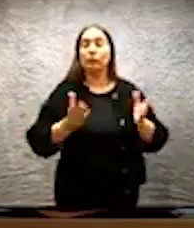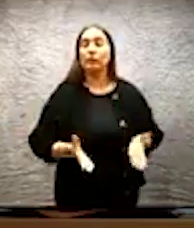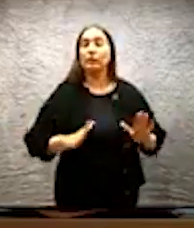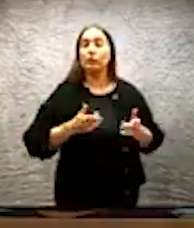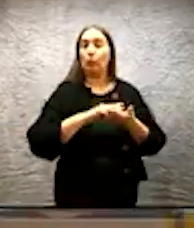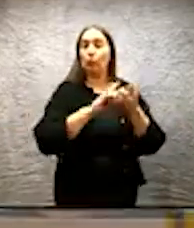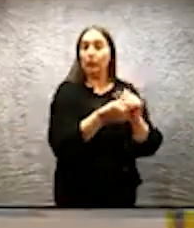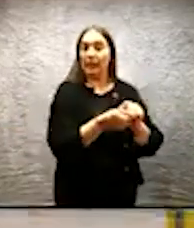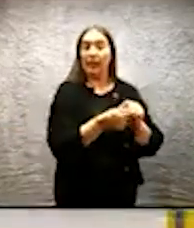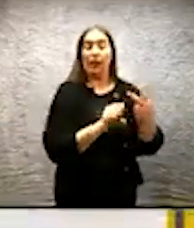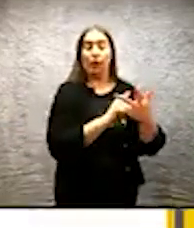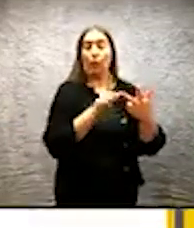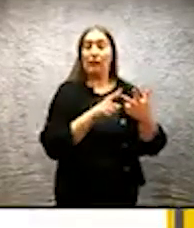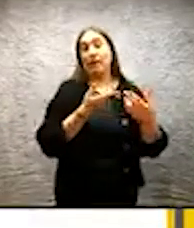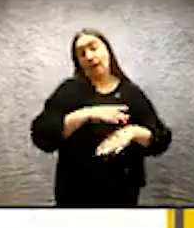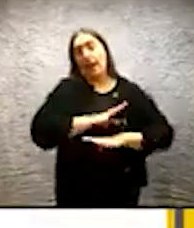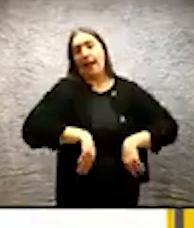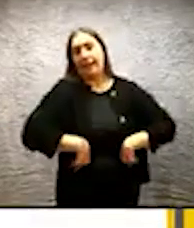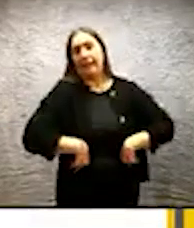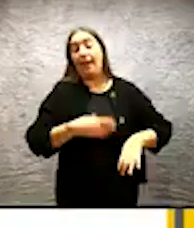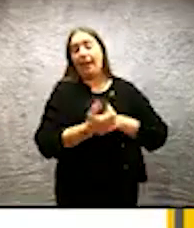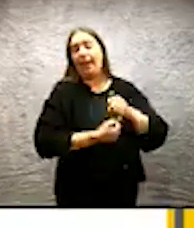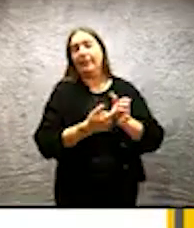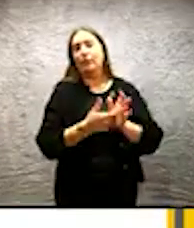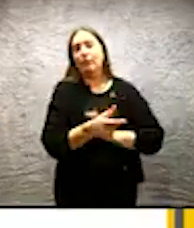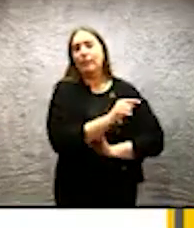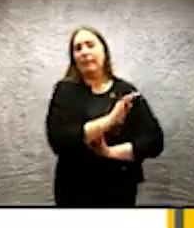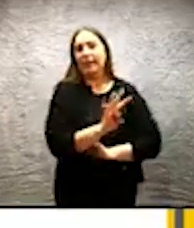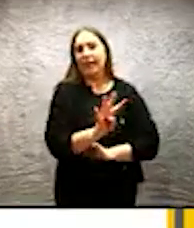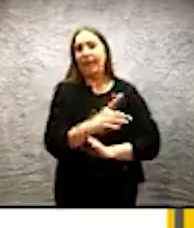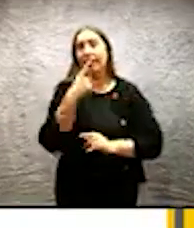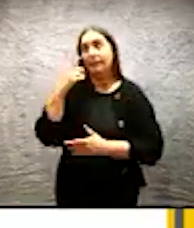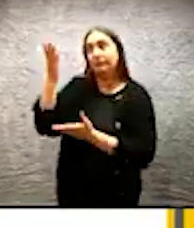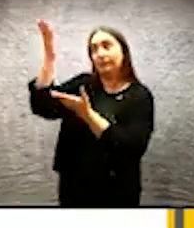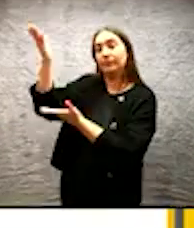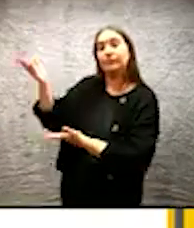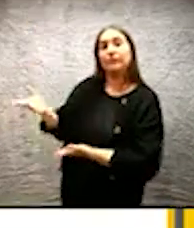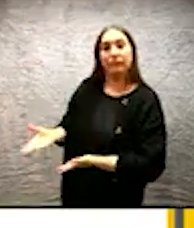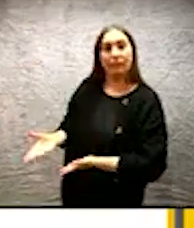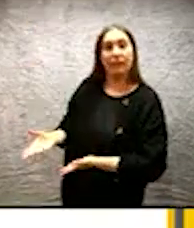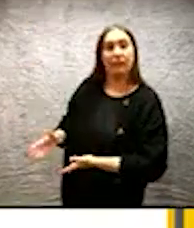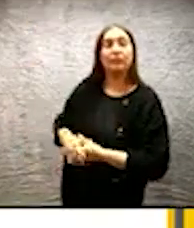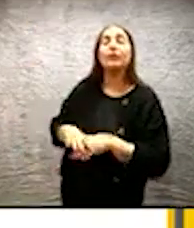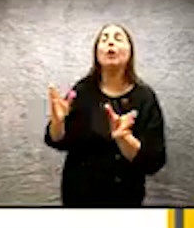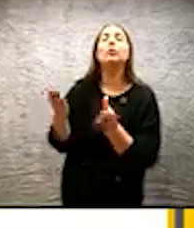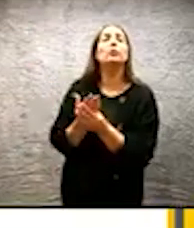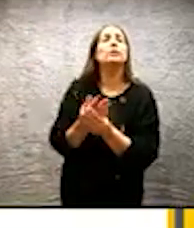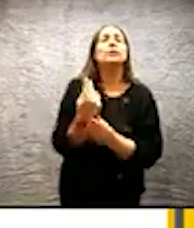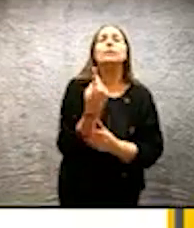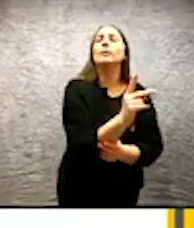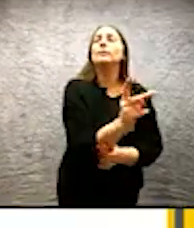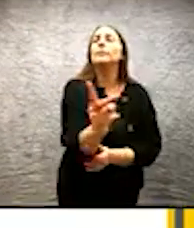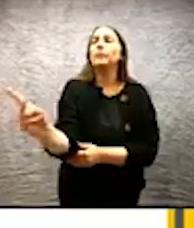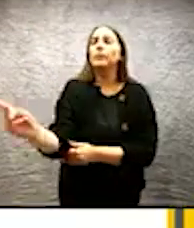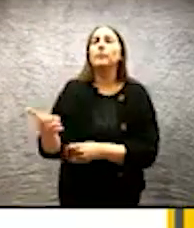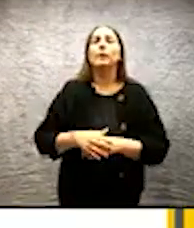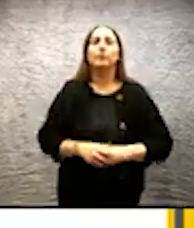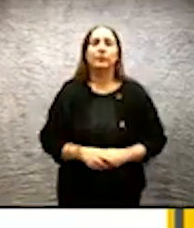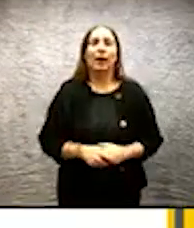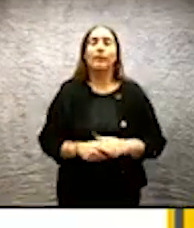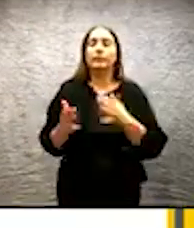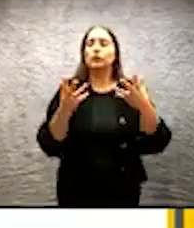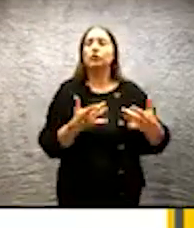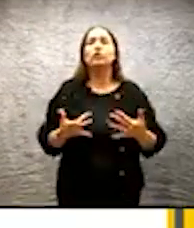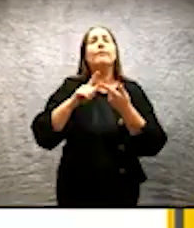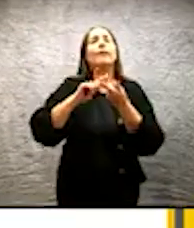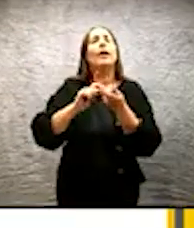pour ce budget 2024. Alors, vous avez un document modificatif dans votre dossier. Les chiffres ont légèrement